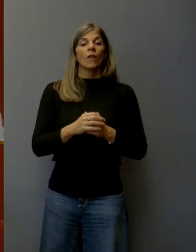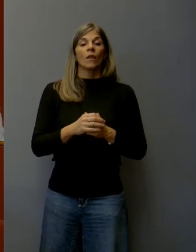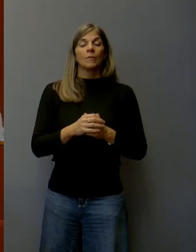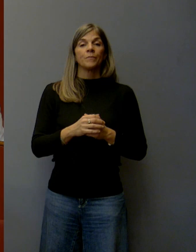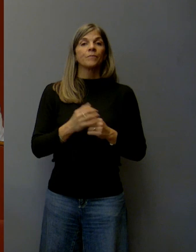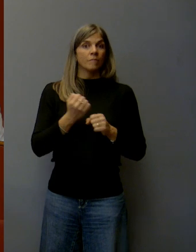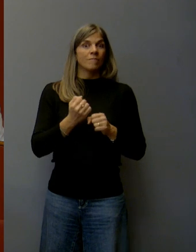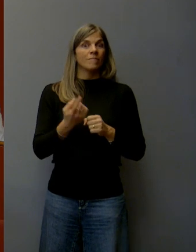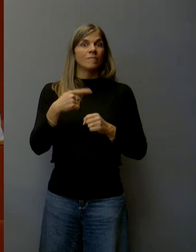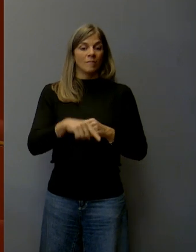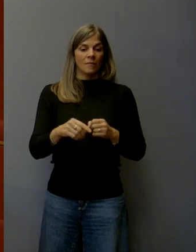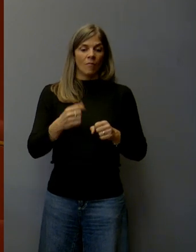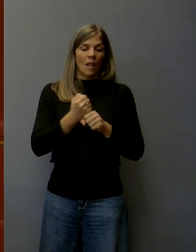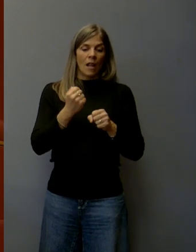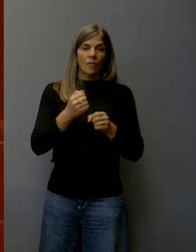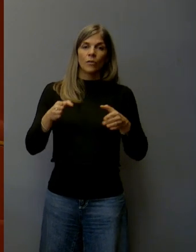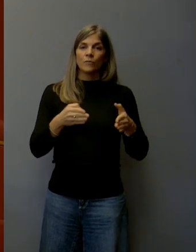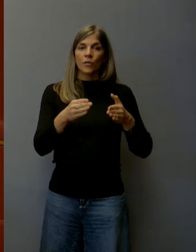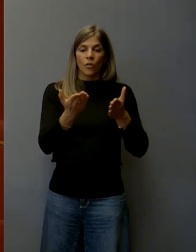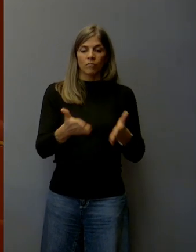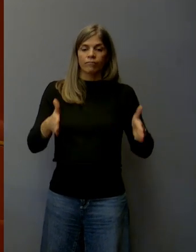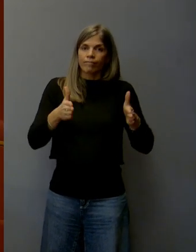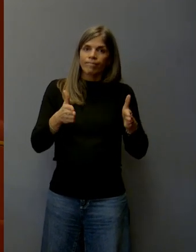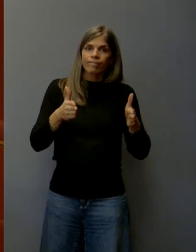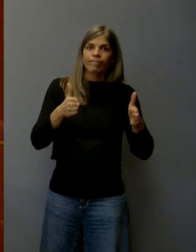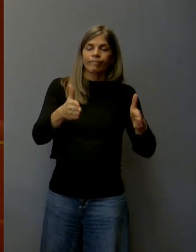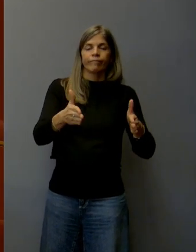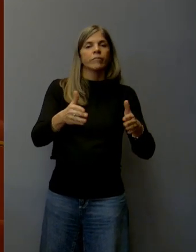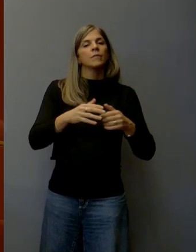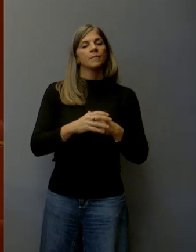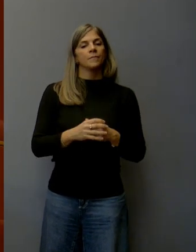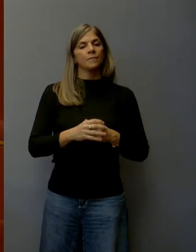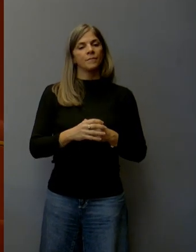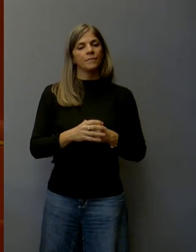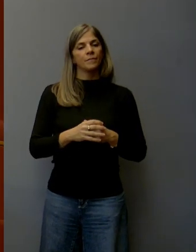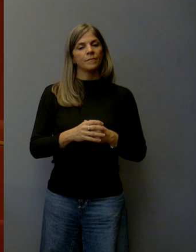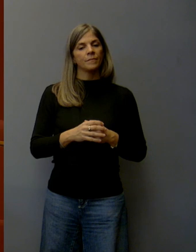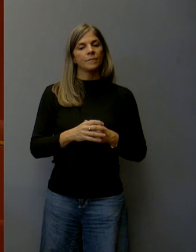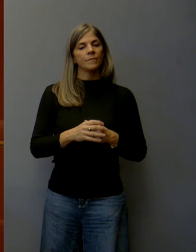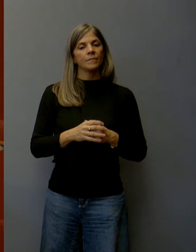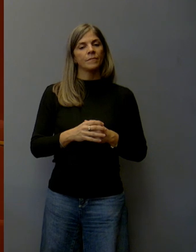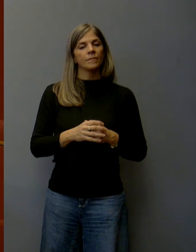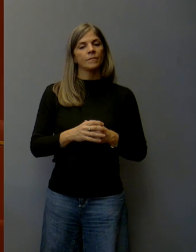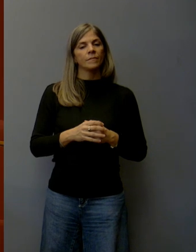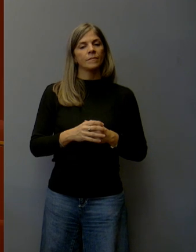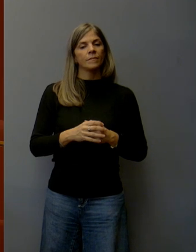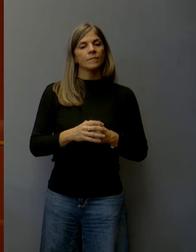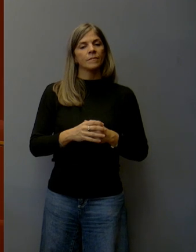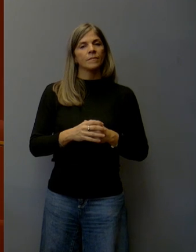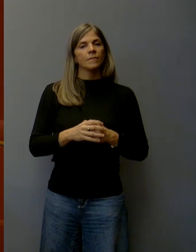delle opere idrauliche strutturali di arginatura del Torrente Varenna nella zona di San Carlo di Cese corrispondente 88